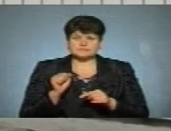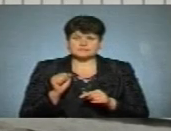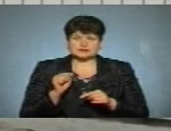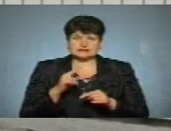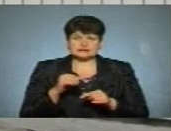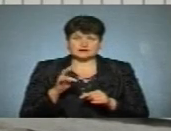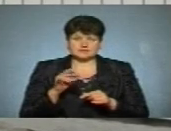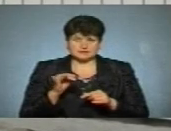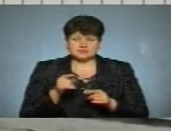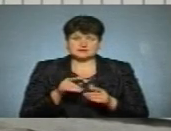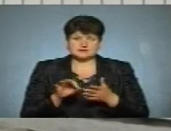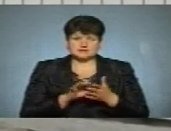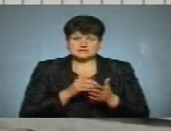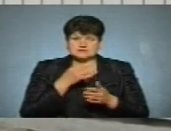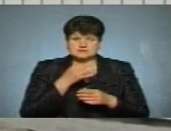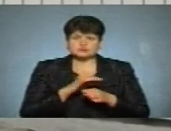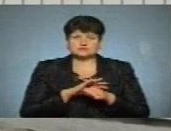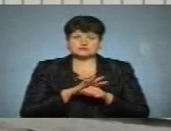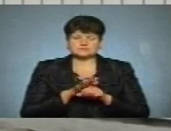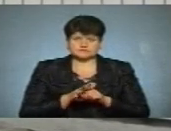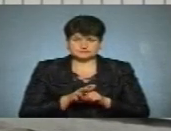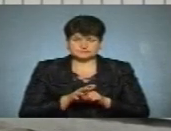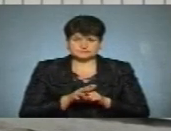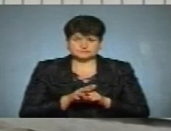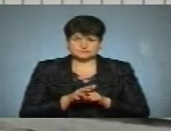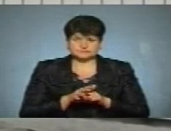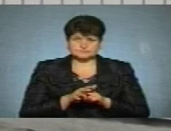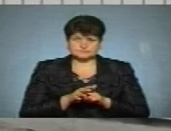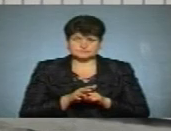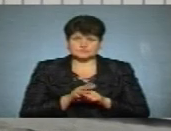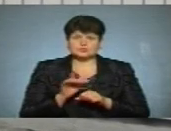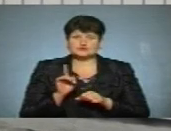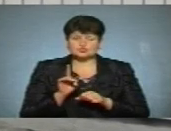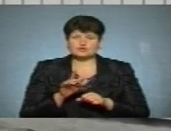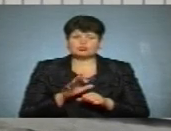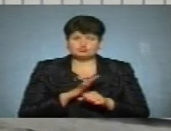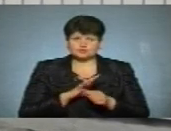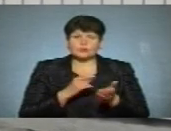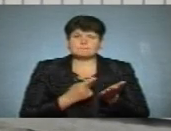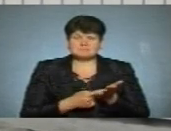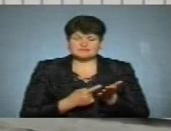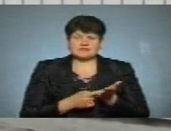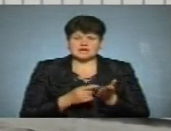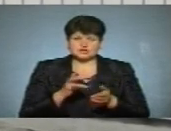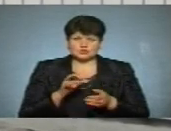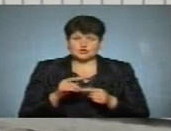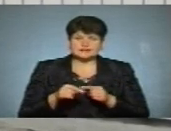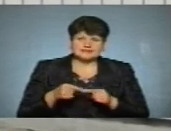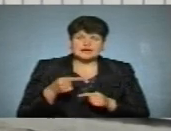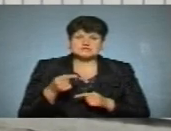даними їй виставлено діагноз COVID-19. Що і було підтверджено